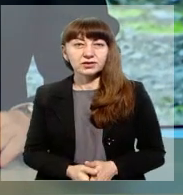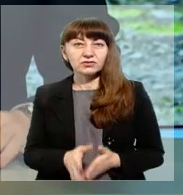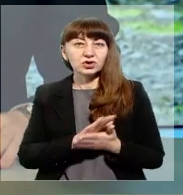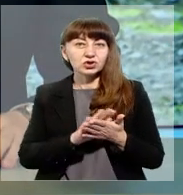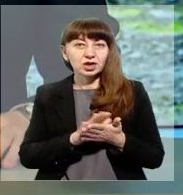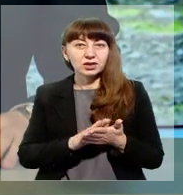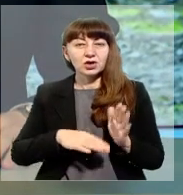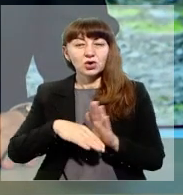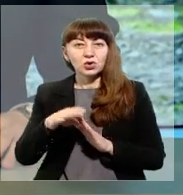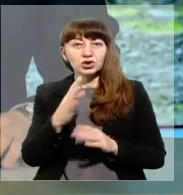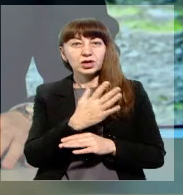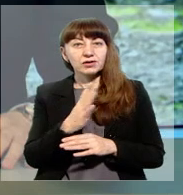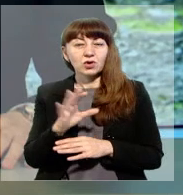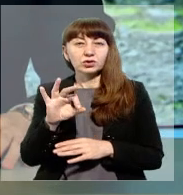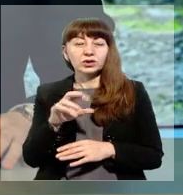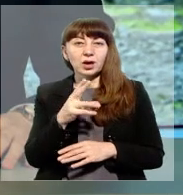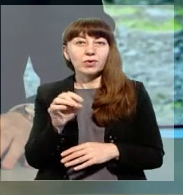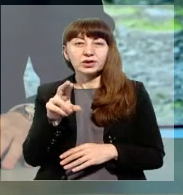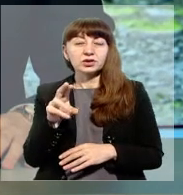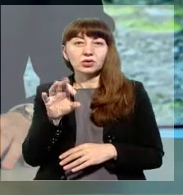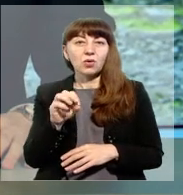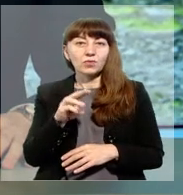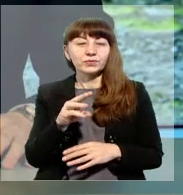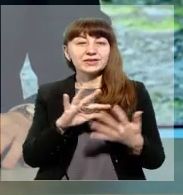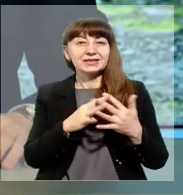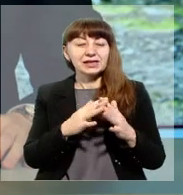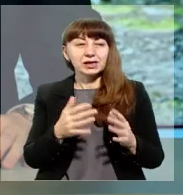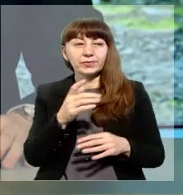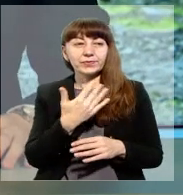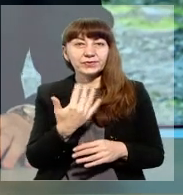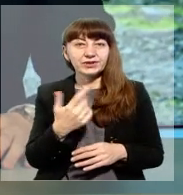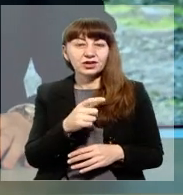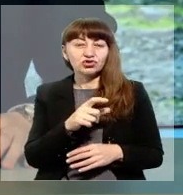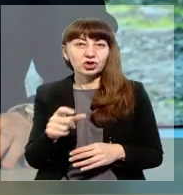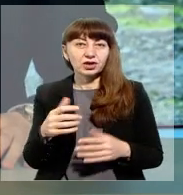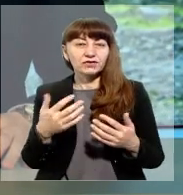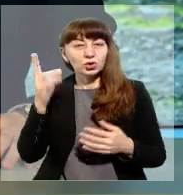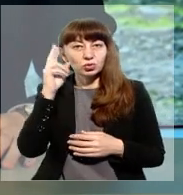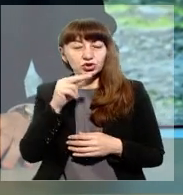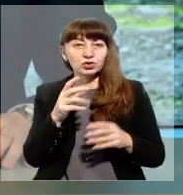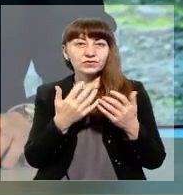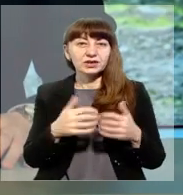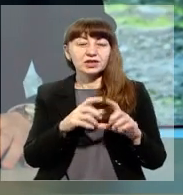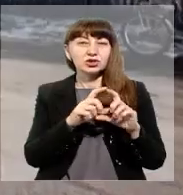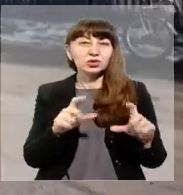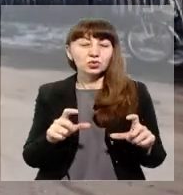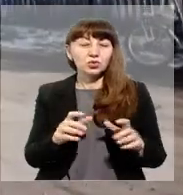Спандияр Көбеев атындағы орта мектептің 50-ге жуық оқушысы орманшылардың төл мерекелеріне орай тарту жасады.